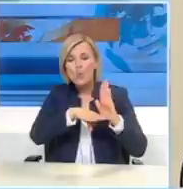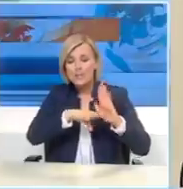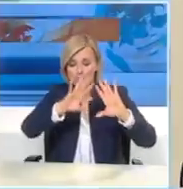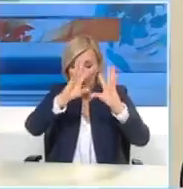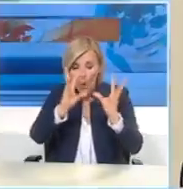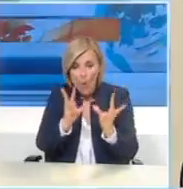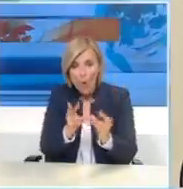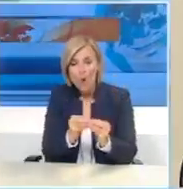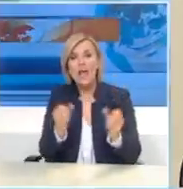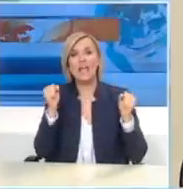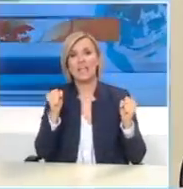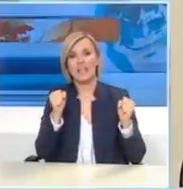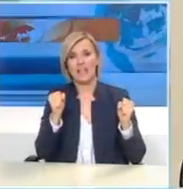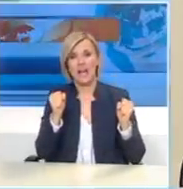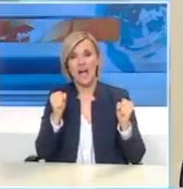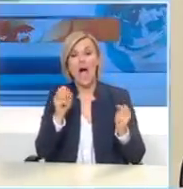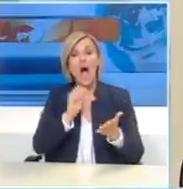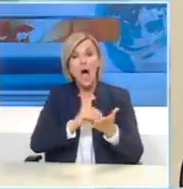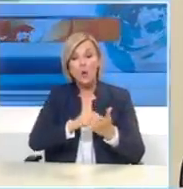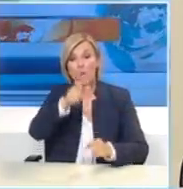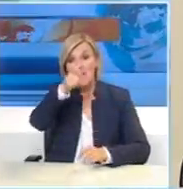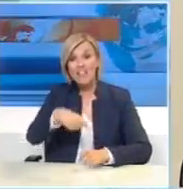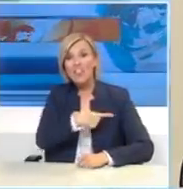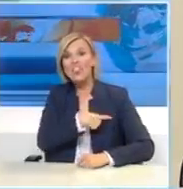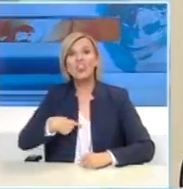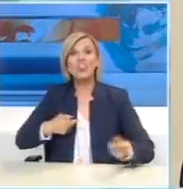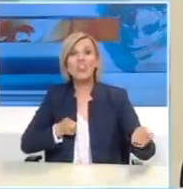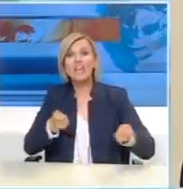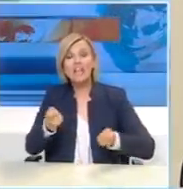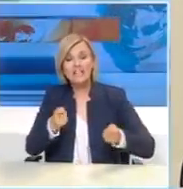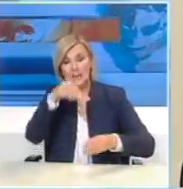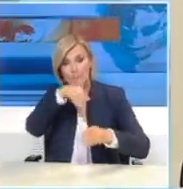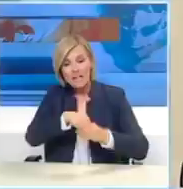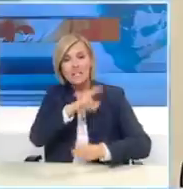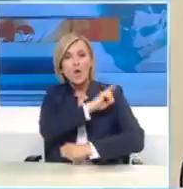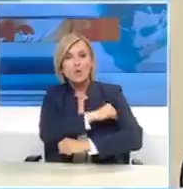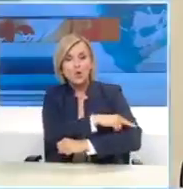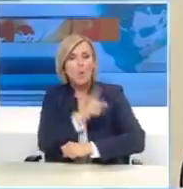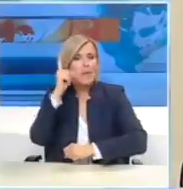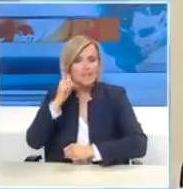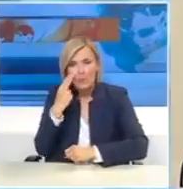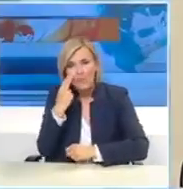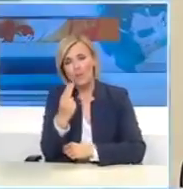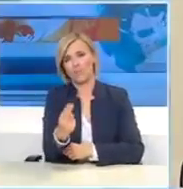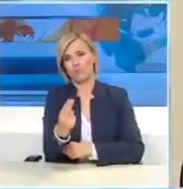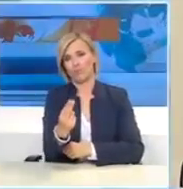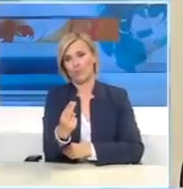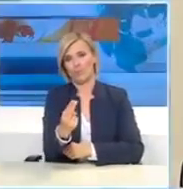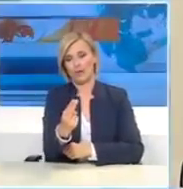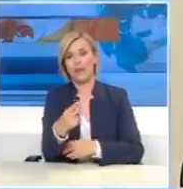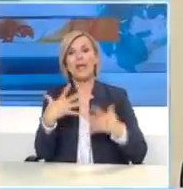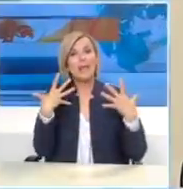τις διοικήσεις των νοσοκομείων όσο και από τα όργανα τα οποία υπάρχουν στα νοσοκομεία, όπως είναι οι επιτροπές λοιμώξεων. Επομένως